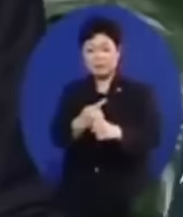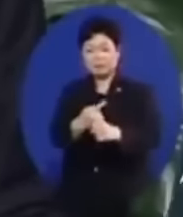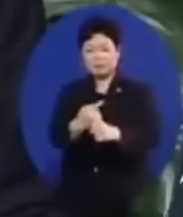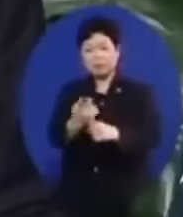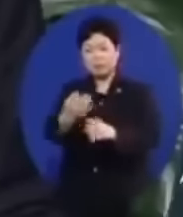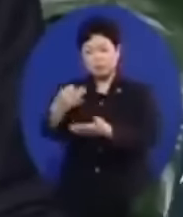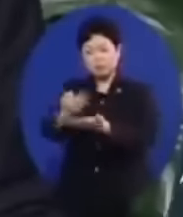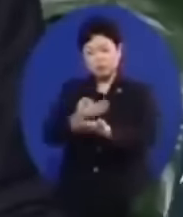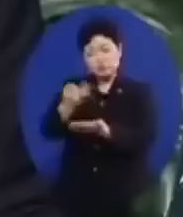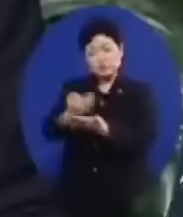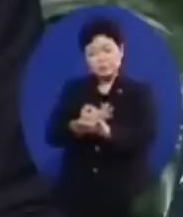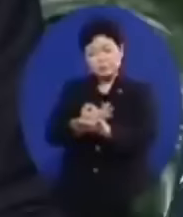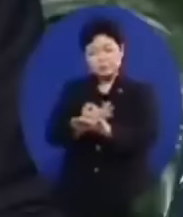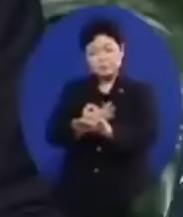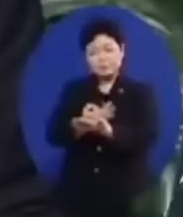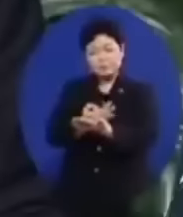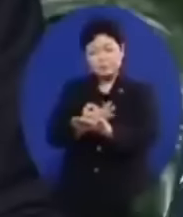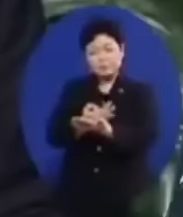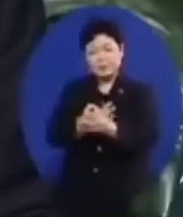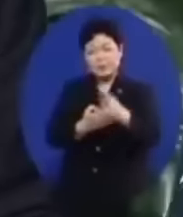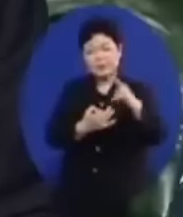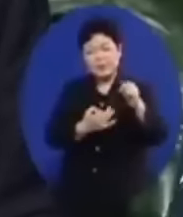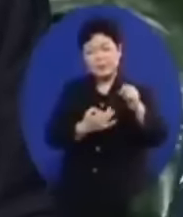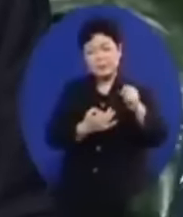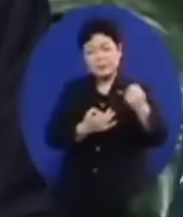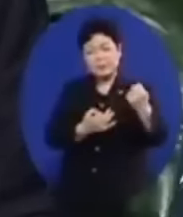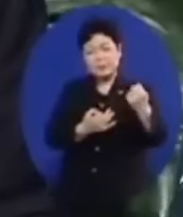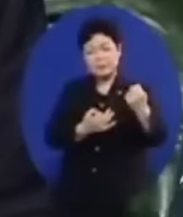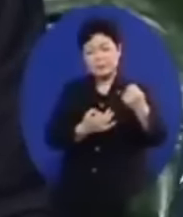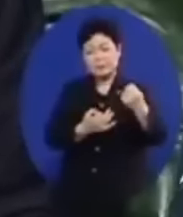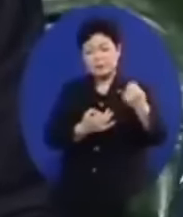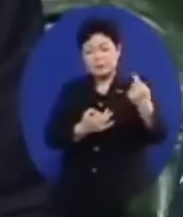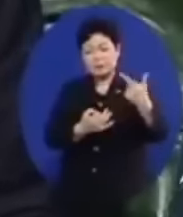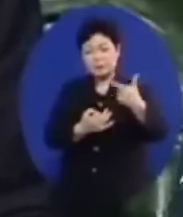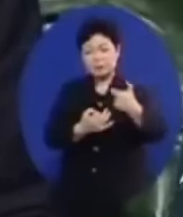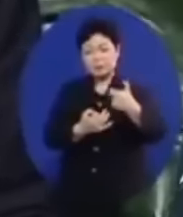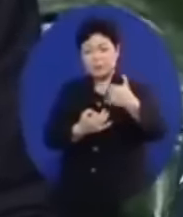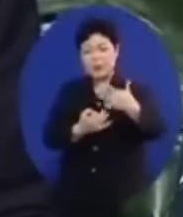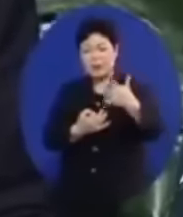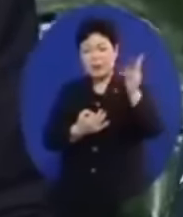수입이 미화로 68달러였습니다.